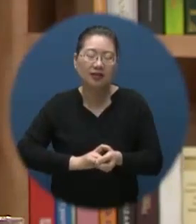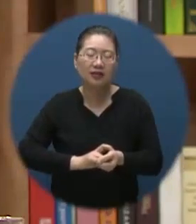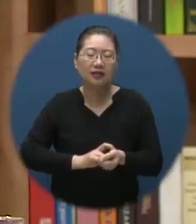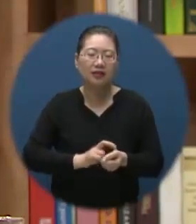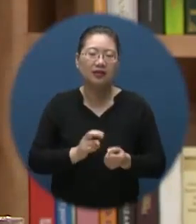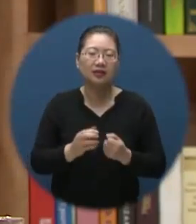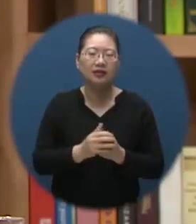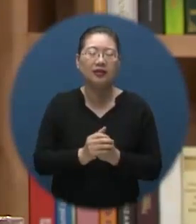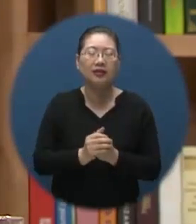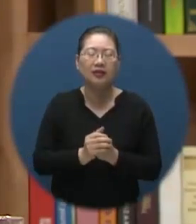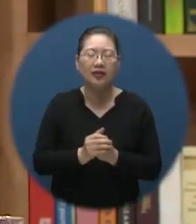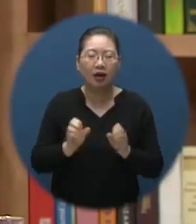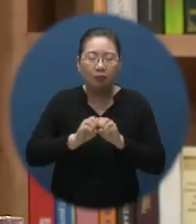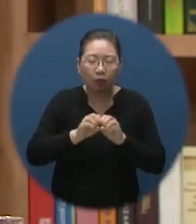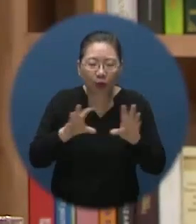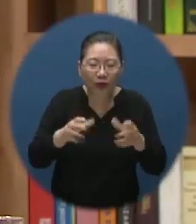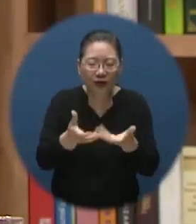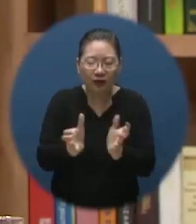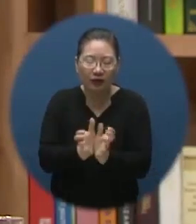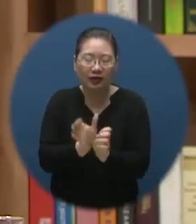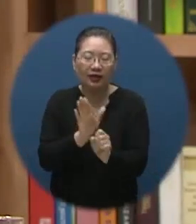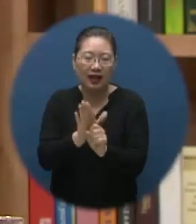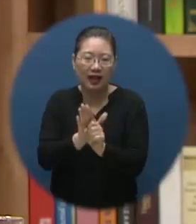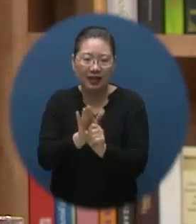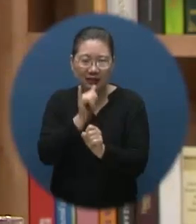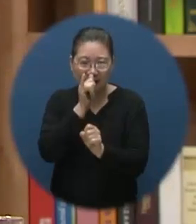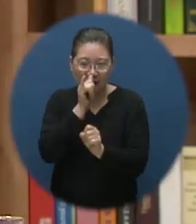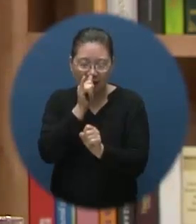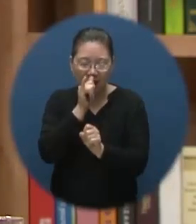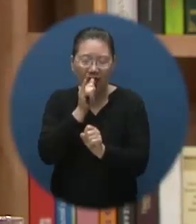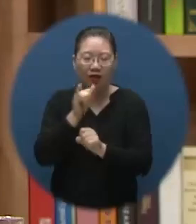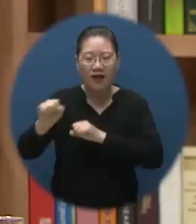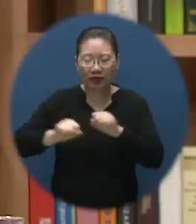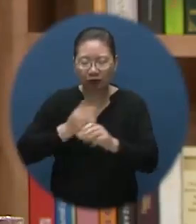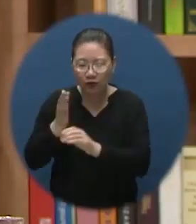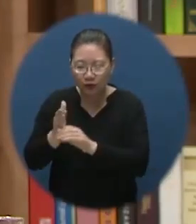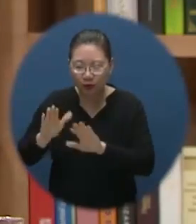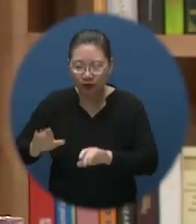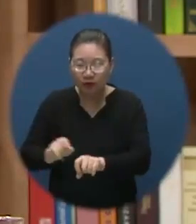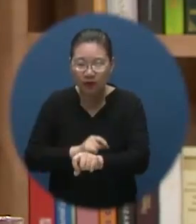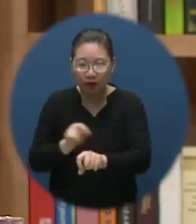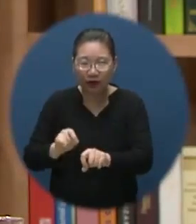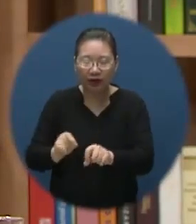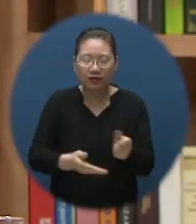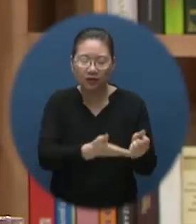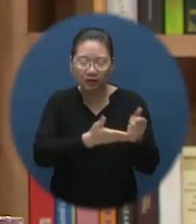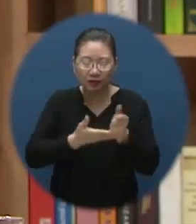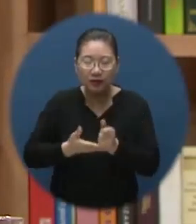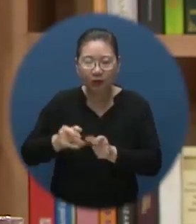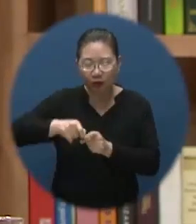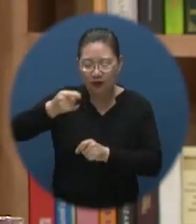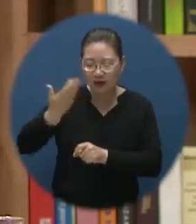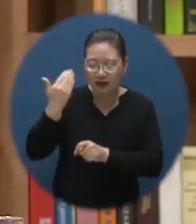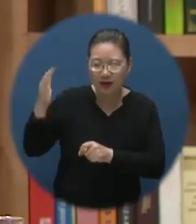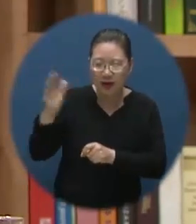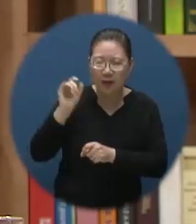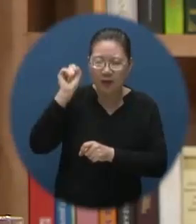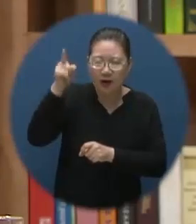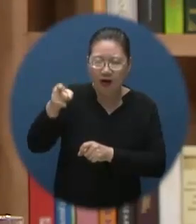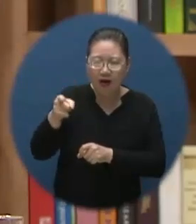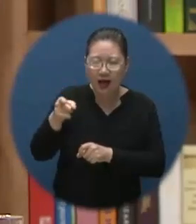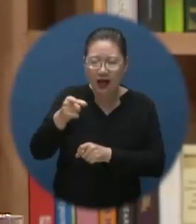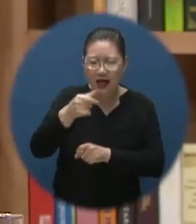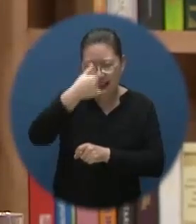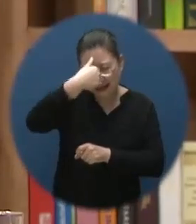착수하고 있는 상태입니다. 자, 그래서 오늘 좀 특별한 손님을 모셨는데요. 이미 오래전에 저 머나먼 땅